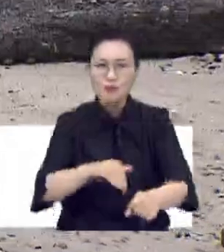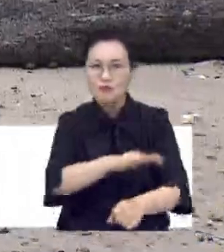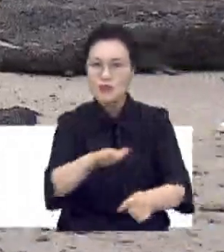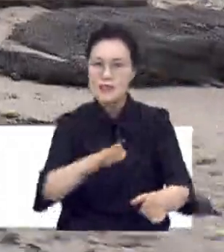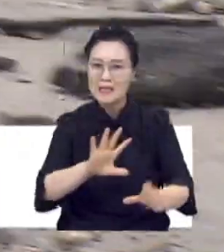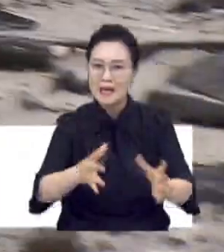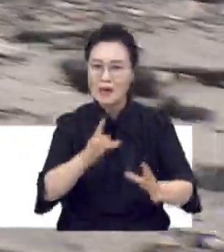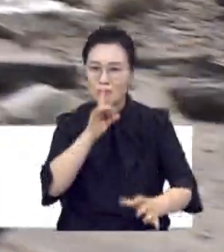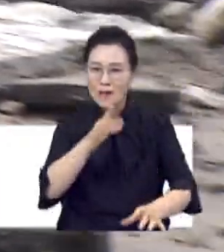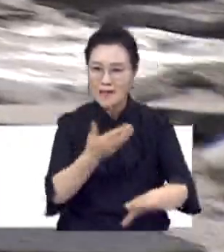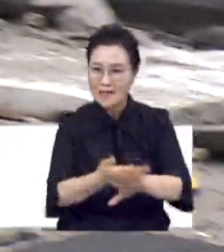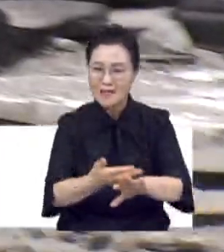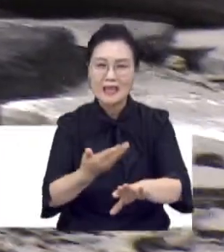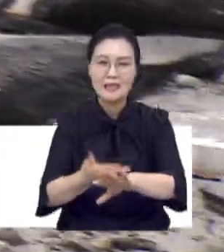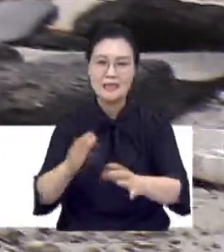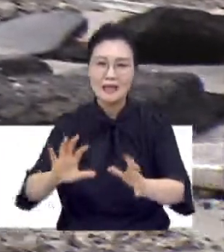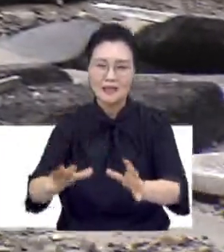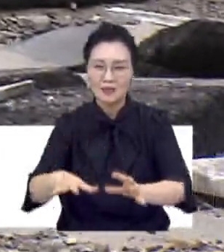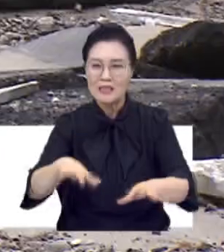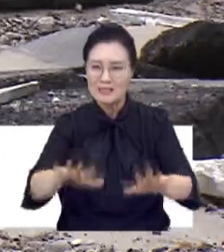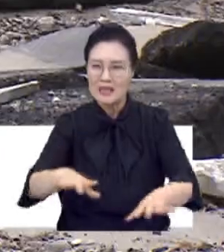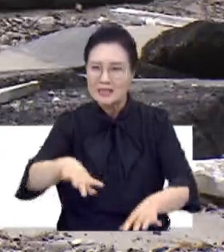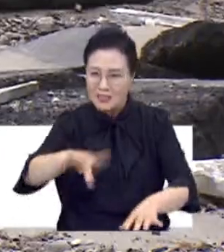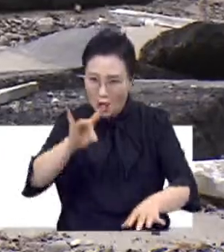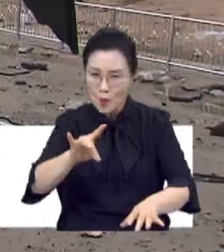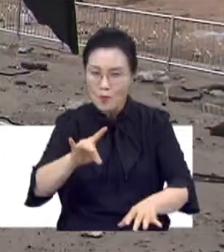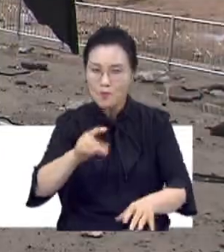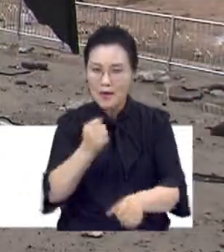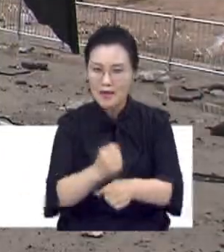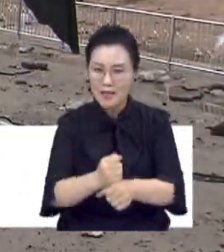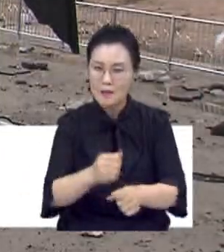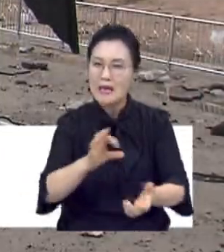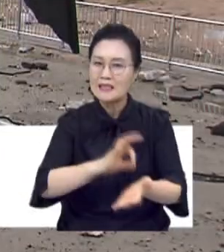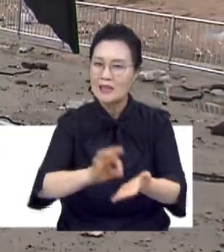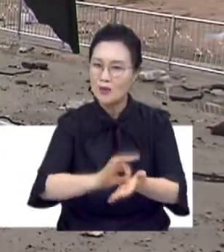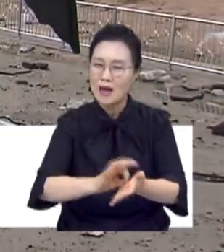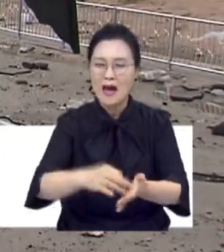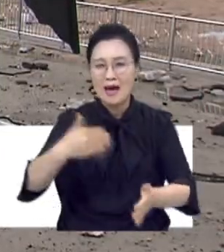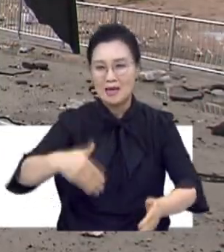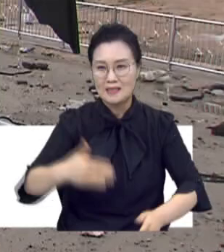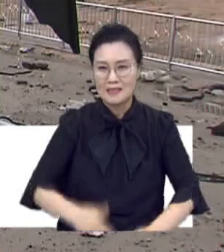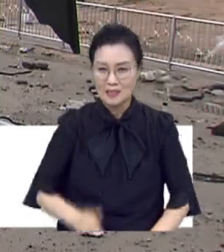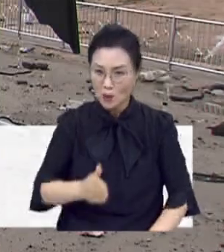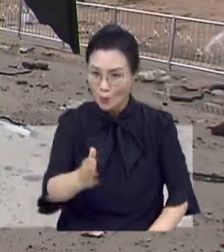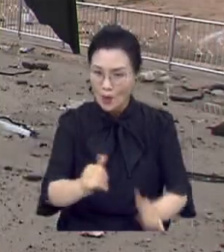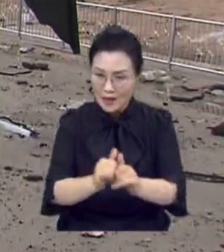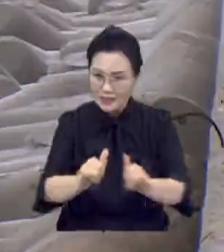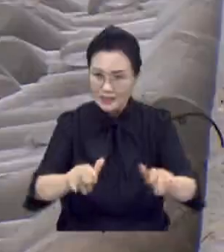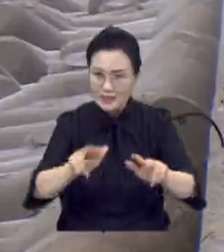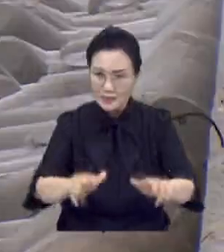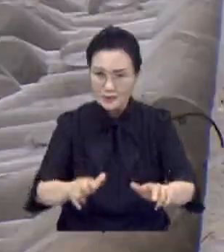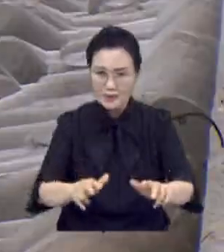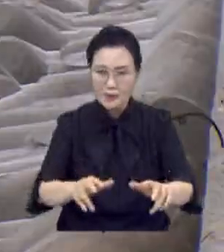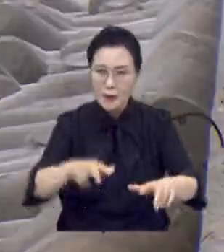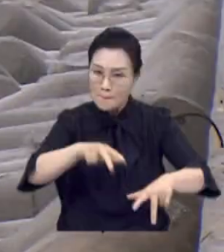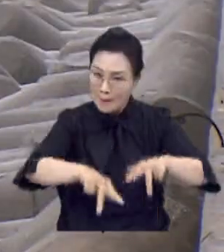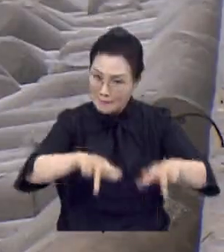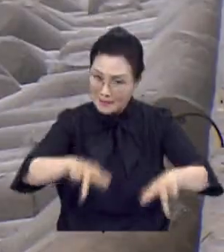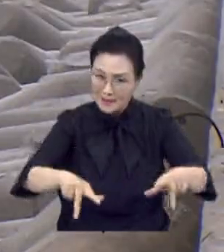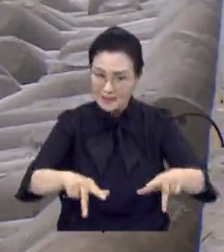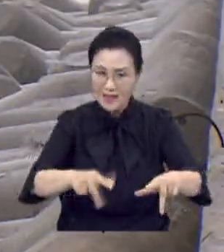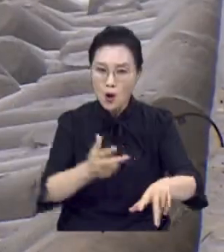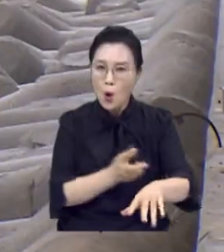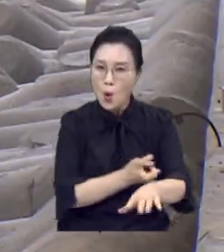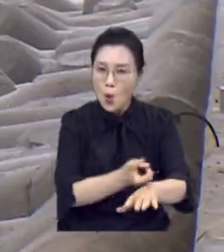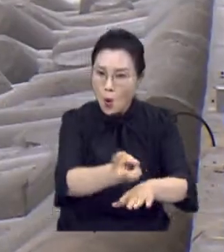해외에서도 이제 초기 단계로 상용화는 먼 상황입니다. 전문가들은 현재로선 방파제나 고가도로